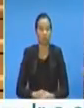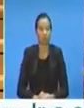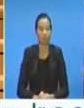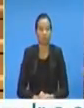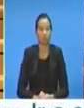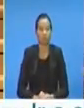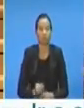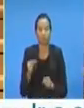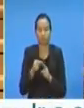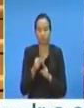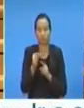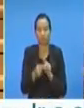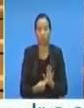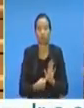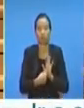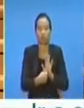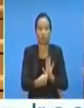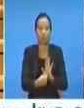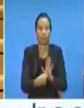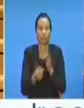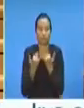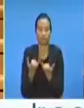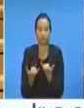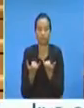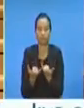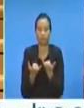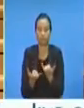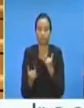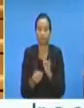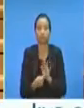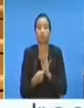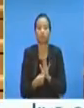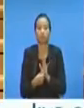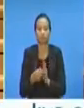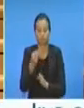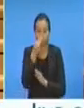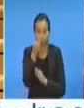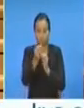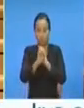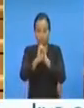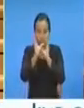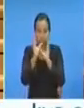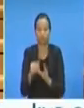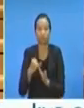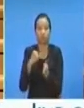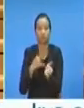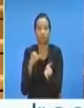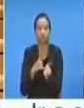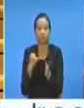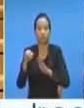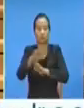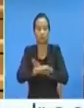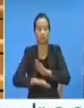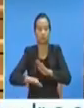ผมอธิบายขอยกตัวอย่างอย่างนี้ครับปัจจุบันนี้มันมีตัวอย่างที่เป็นที่ประจักษ์อยู่ก็คือเอาง่ายๆครับเรื่องพื้นฐาน